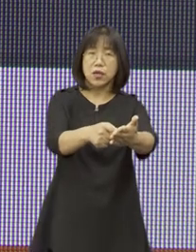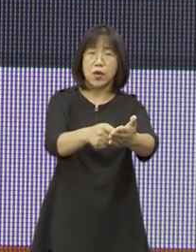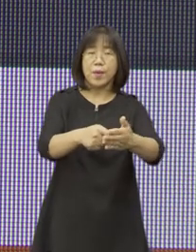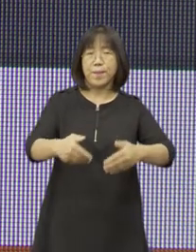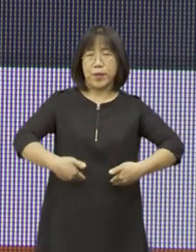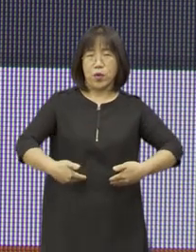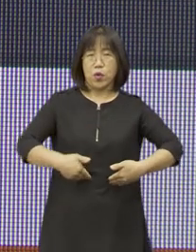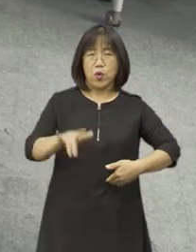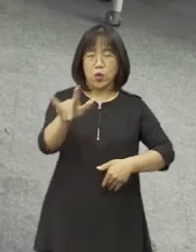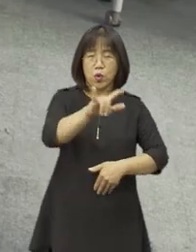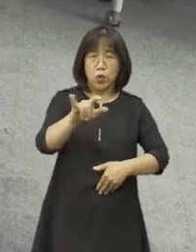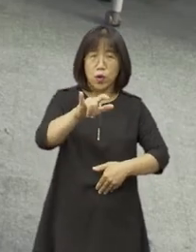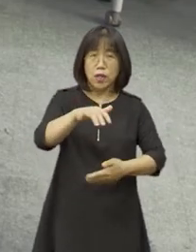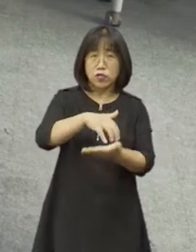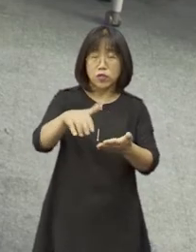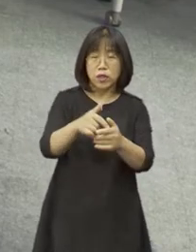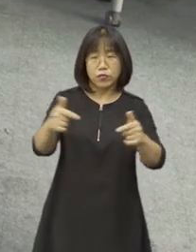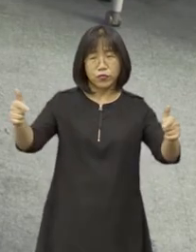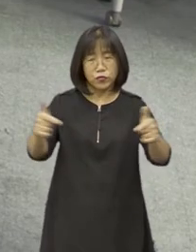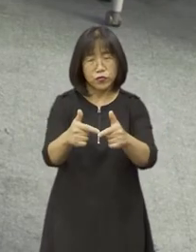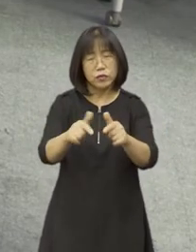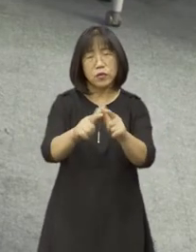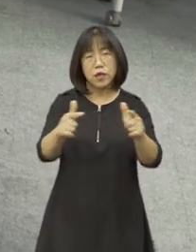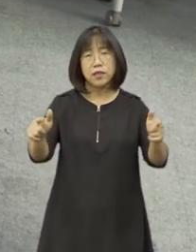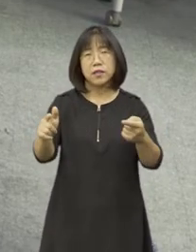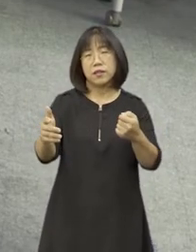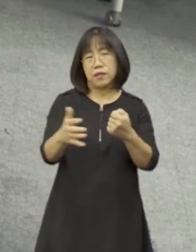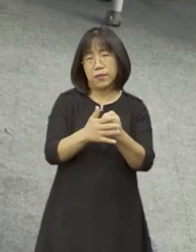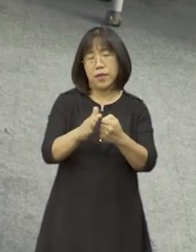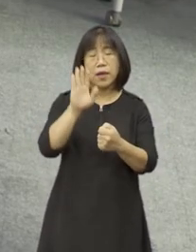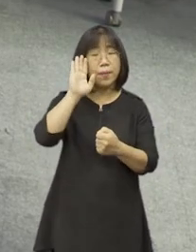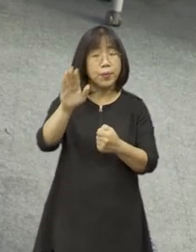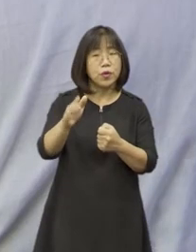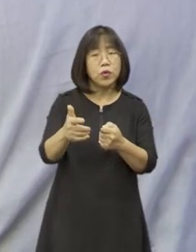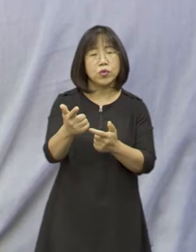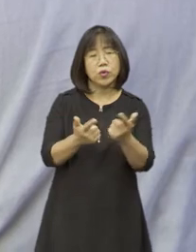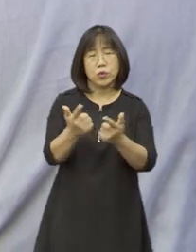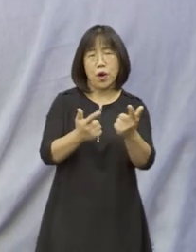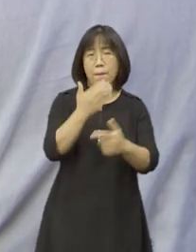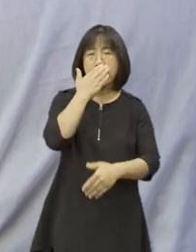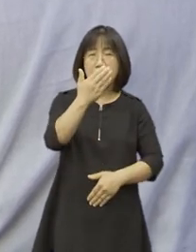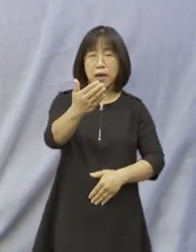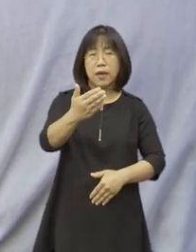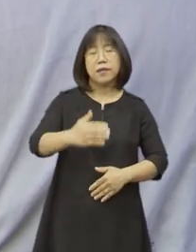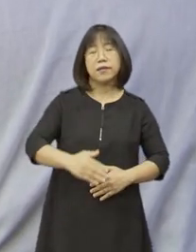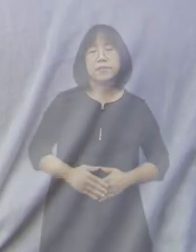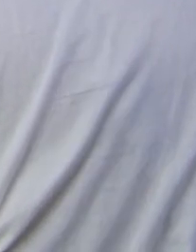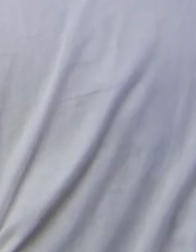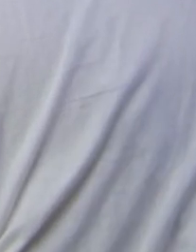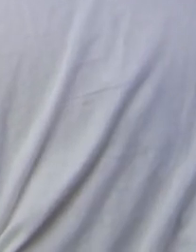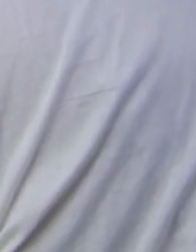미리 신청해야 하며 코로나19 확산 추이에 따라 일부 프로그램은 조정될 수 있습니다.